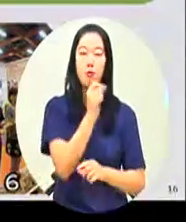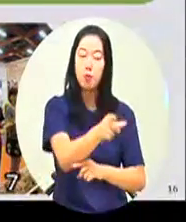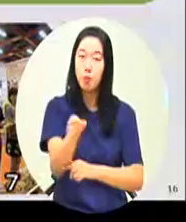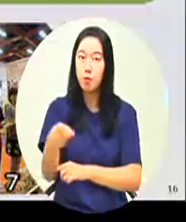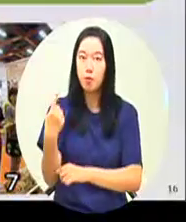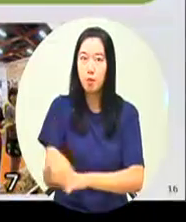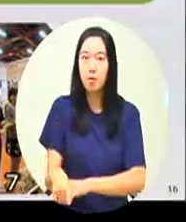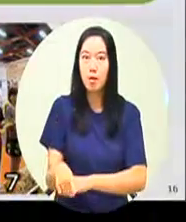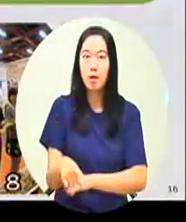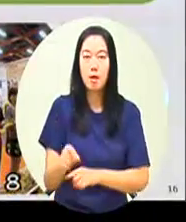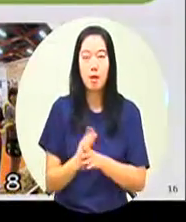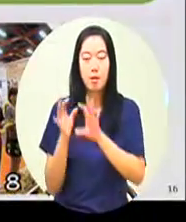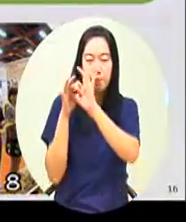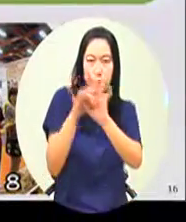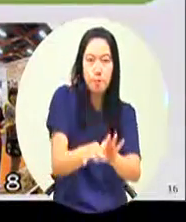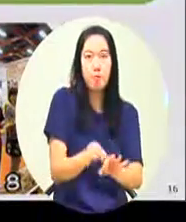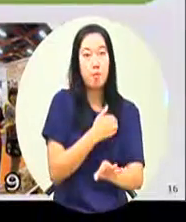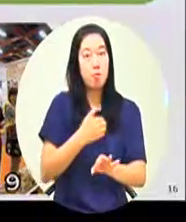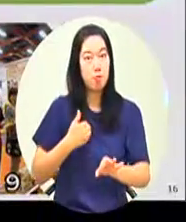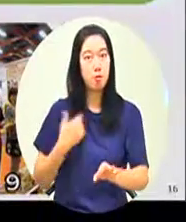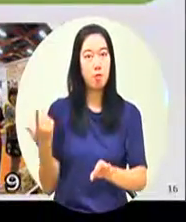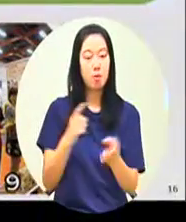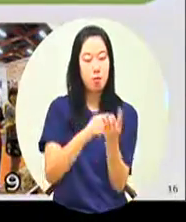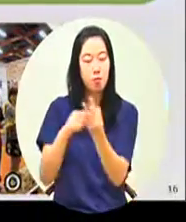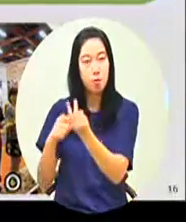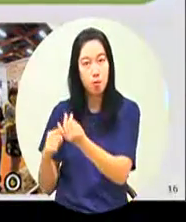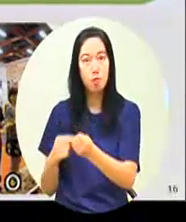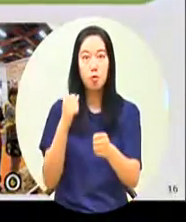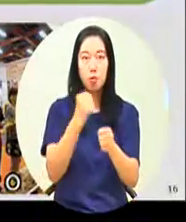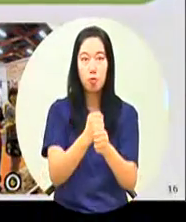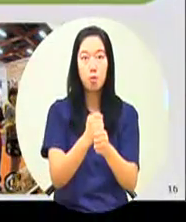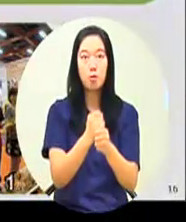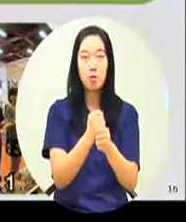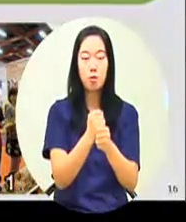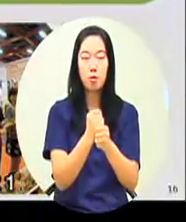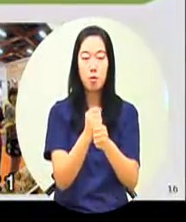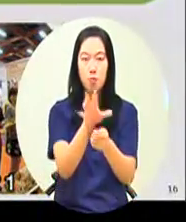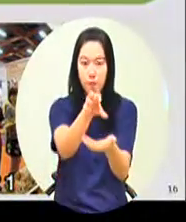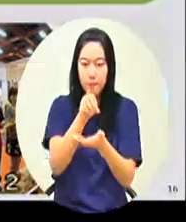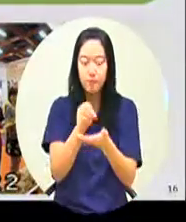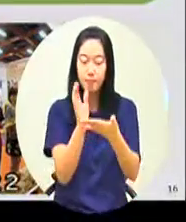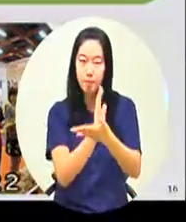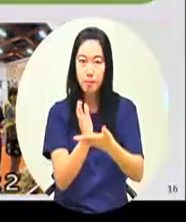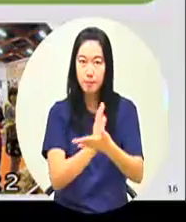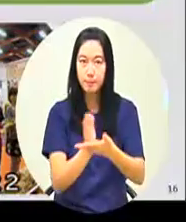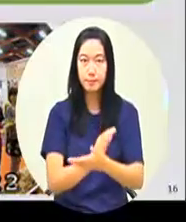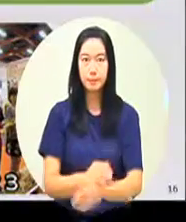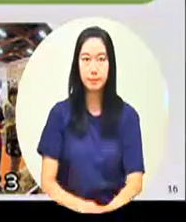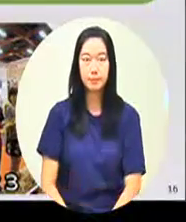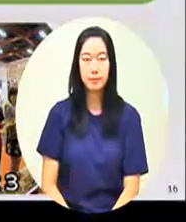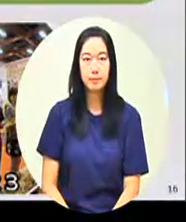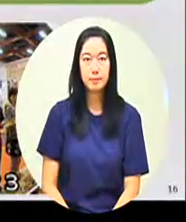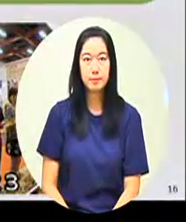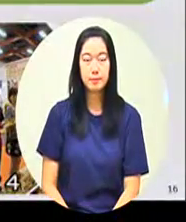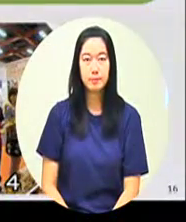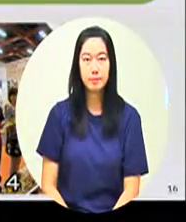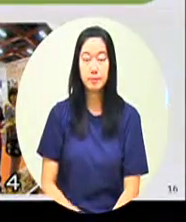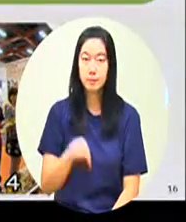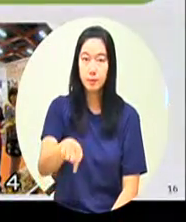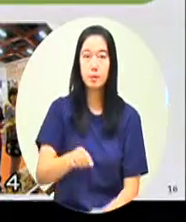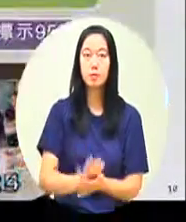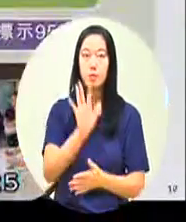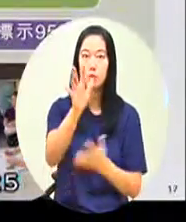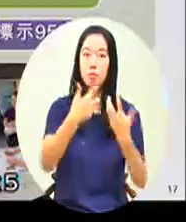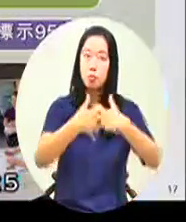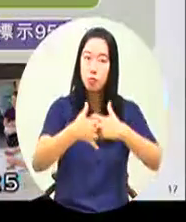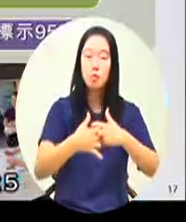展及卫生安全等指标来进行一个评鉴。那么在有关有机农产品部